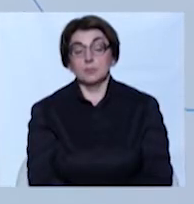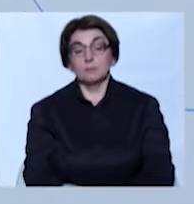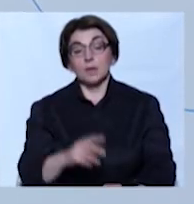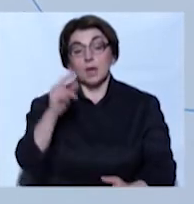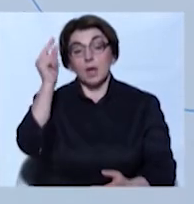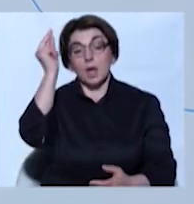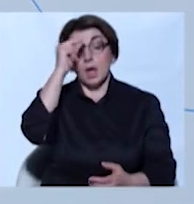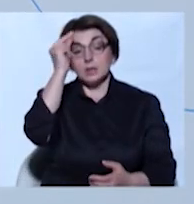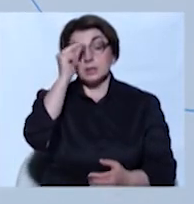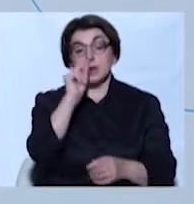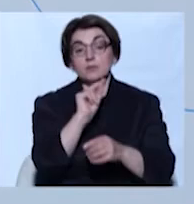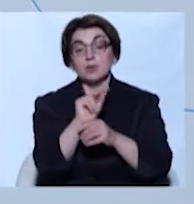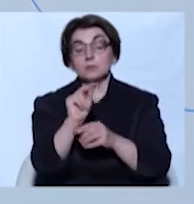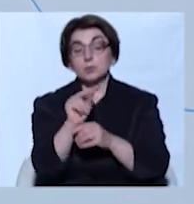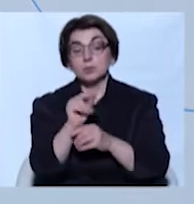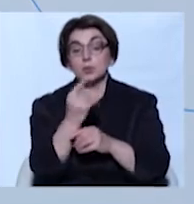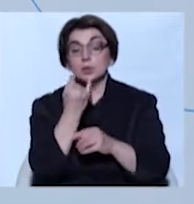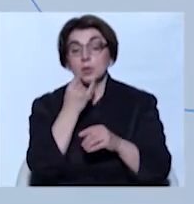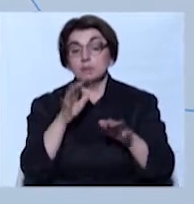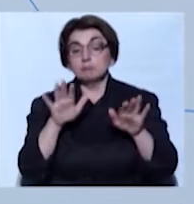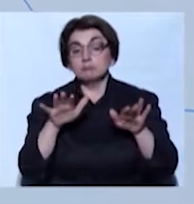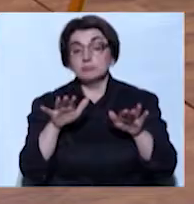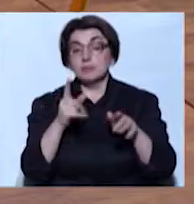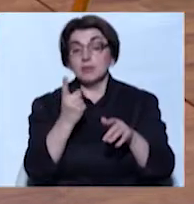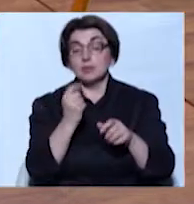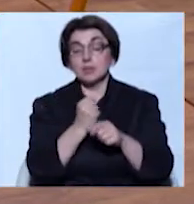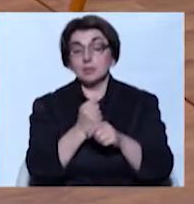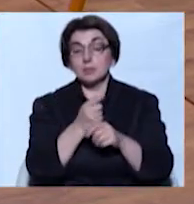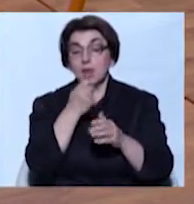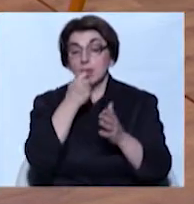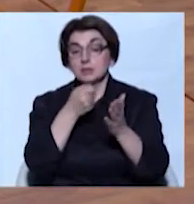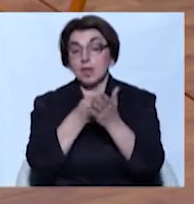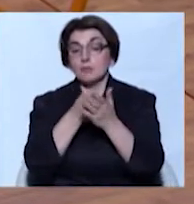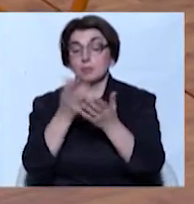ასწავლიან საკვების მოპოვებას და ფრენას. ეს რა თქმა უნდა ფრინველებს ეხებათ.